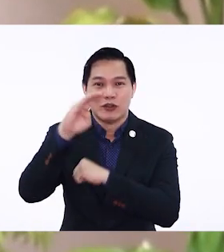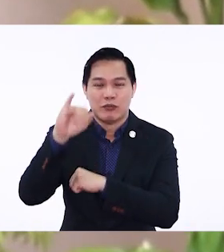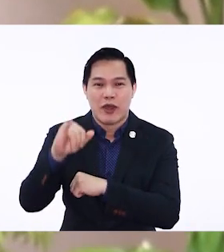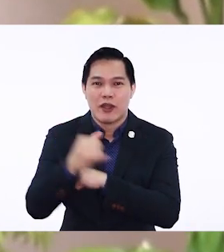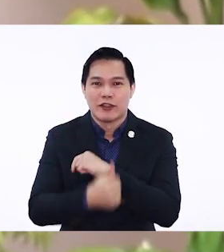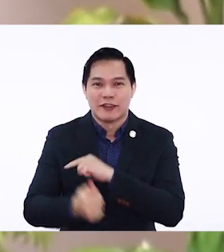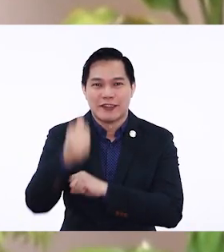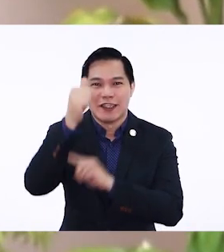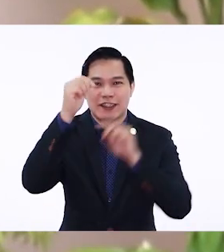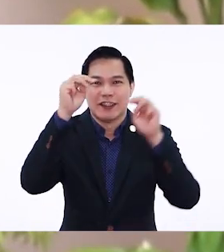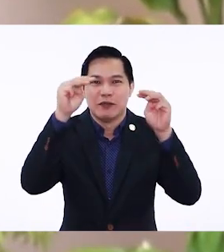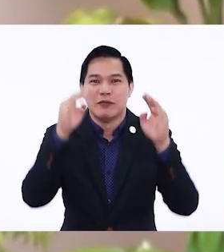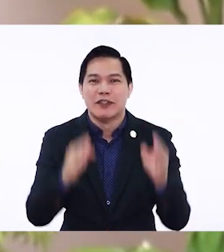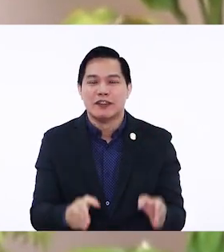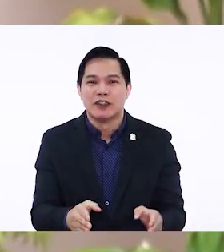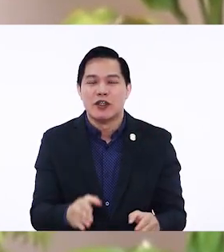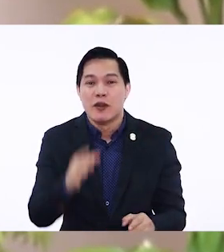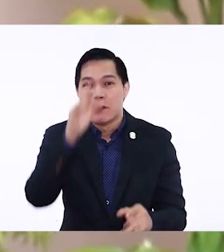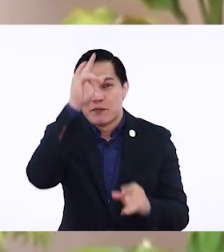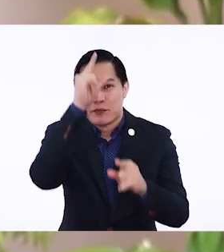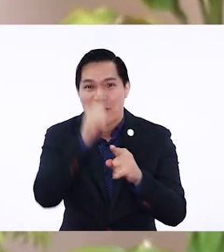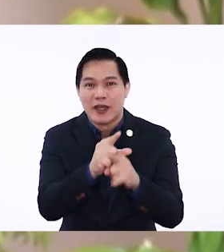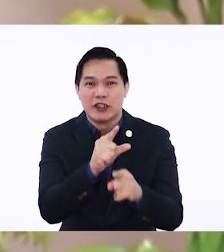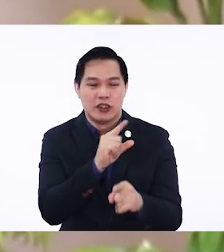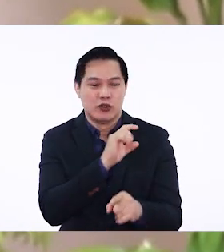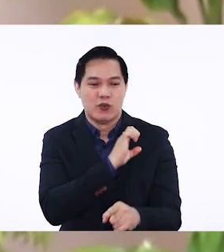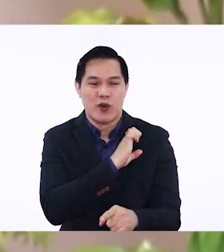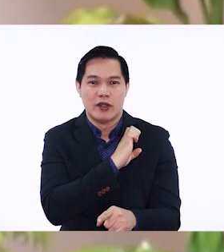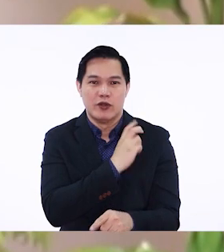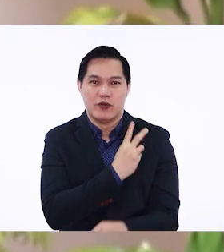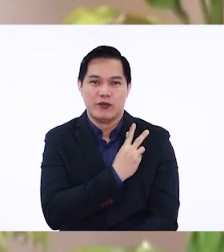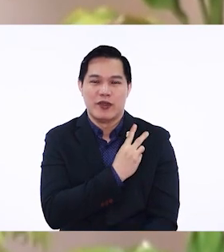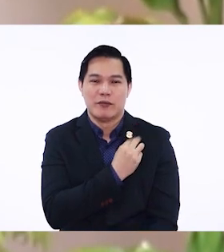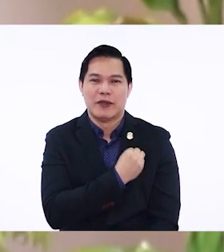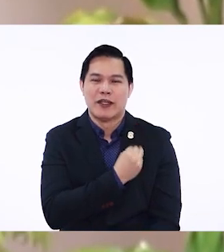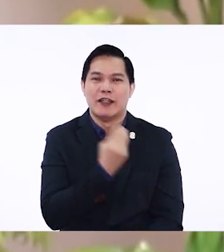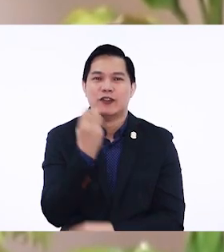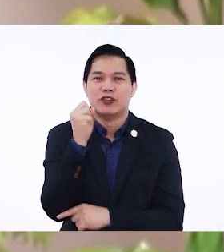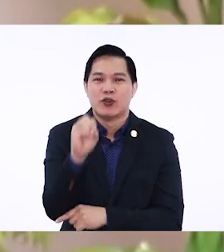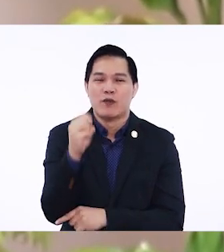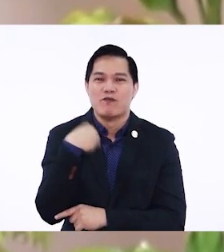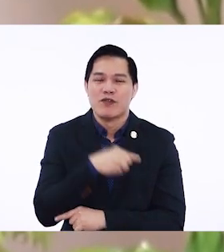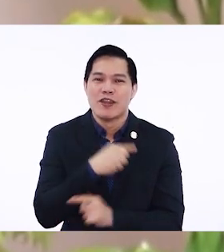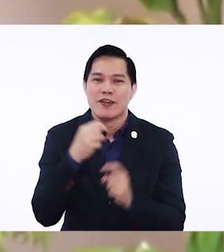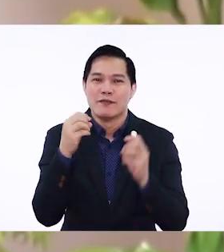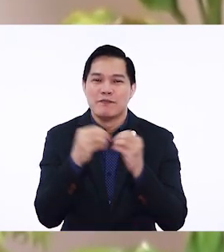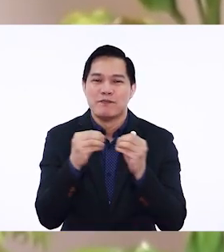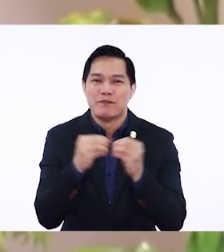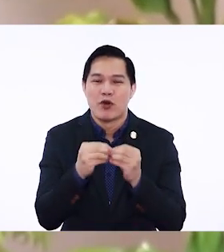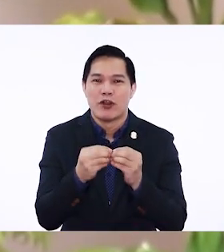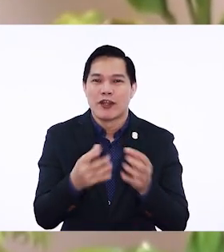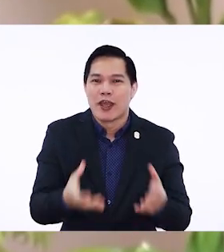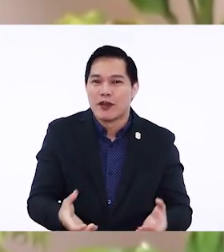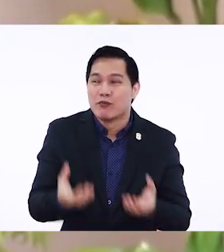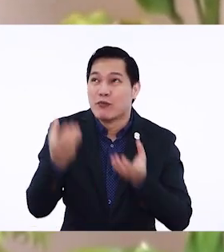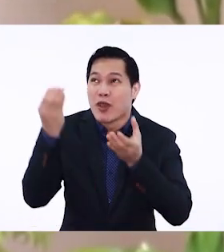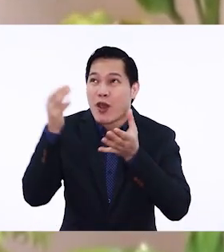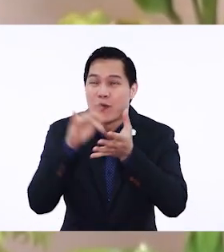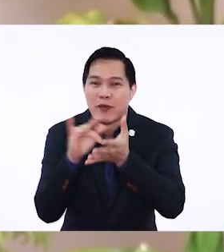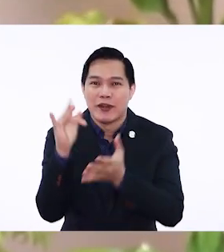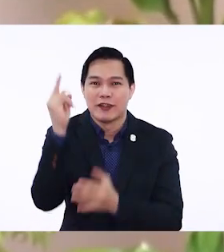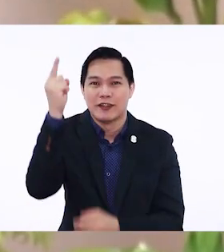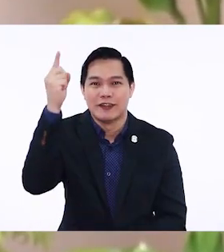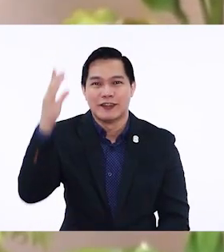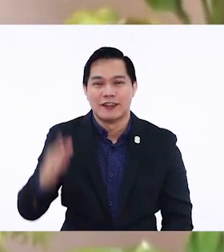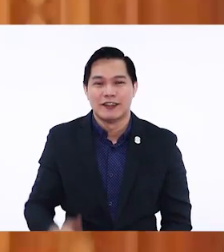ng tagapamahalang pangkalahatan, ang kapatid ni Eduardo V. Manalo, upang kami po ay laging makapagbigay kalwalhatian sa ating